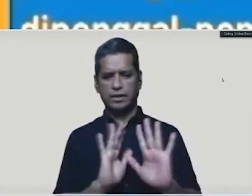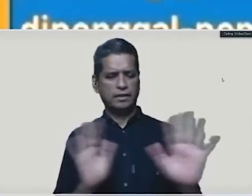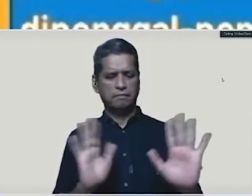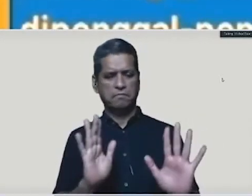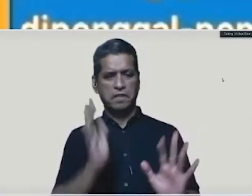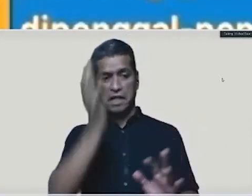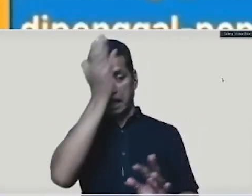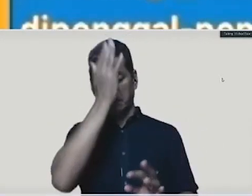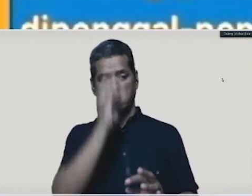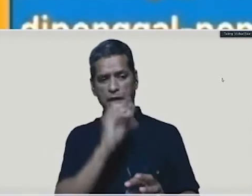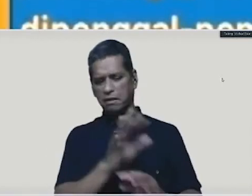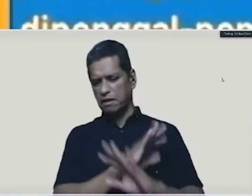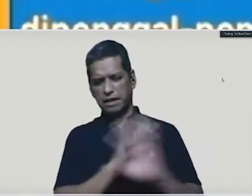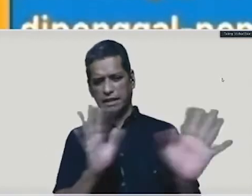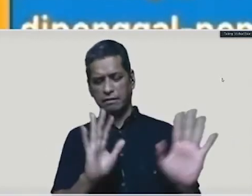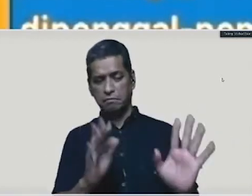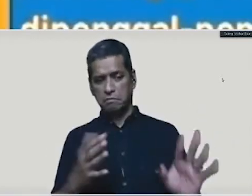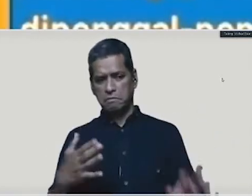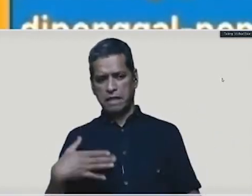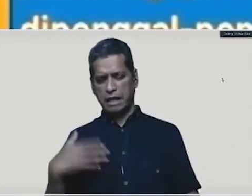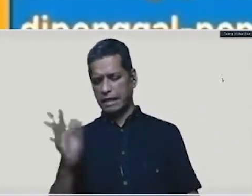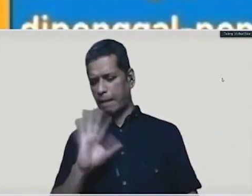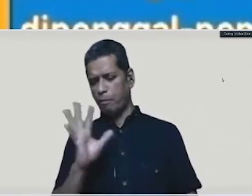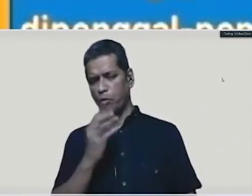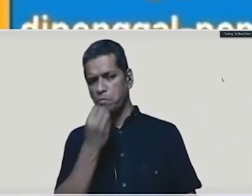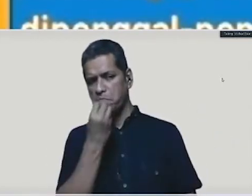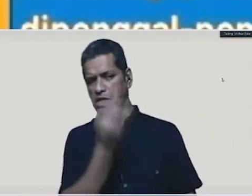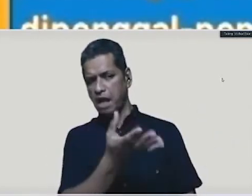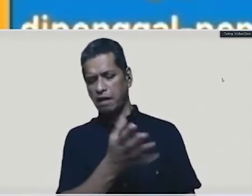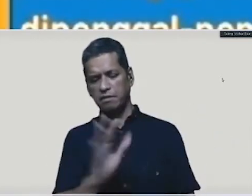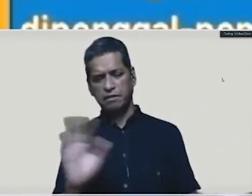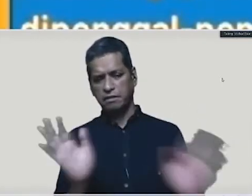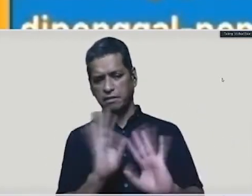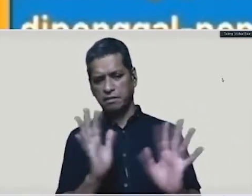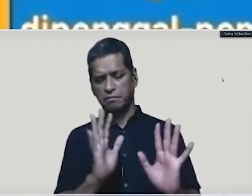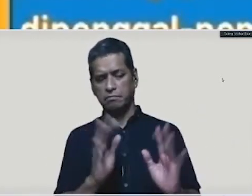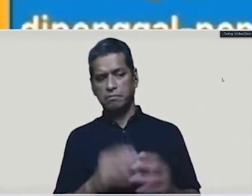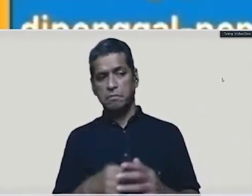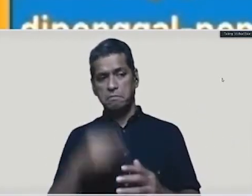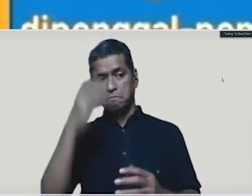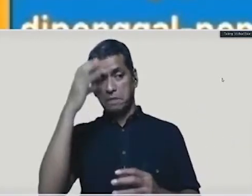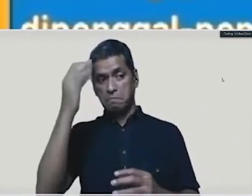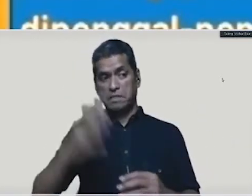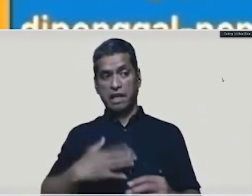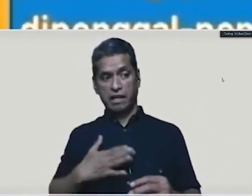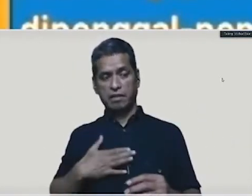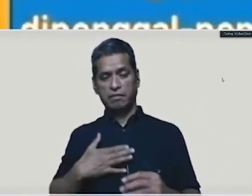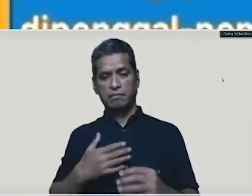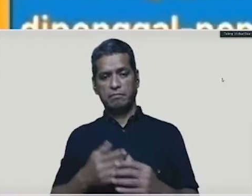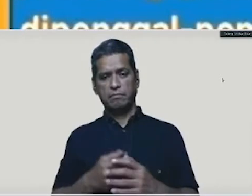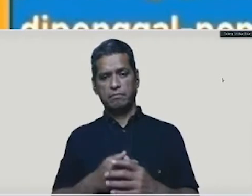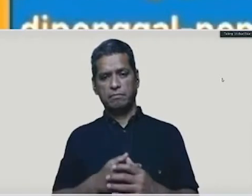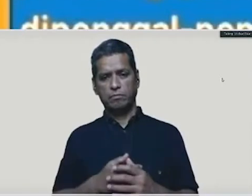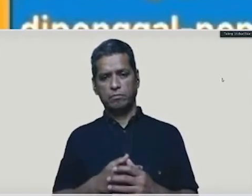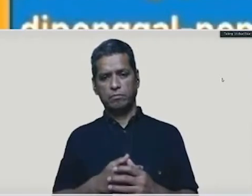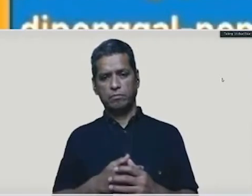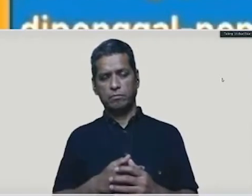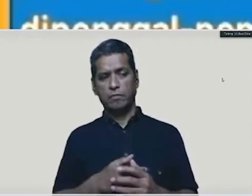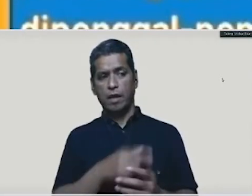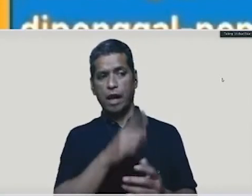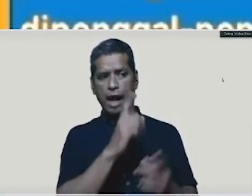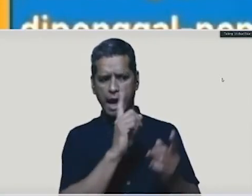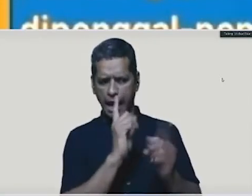tidak akan memberitahukan g u mimpi saya itu kamu kasih tahu mimpi